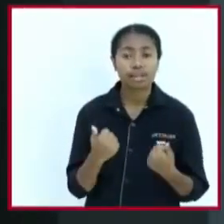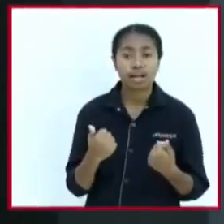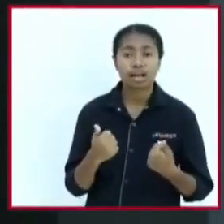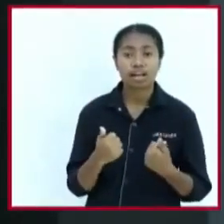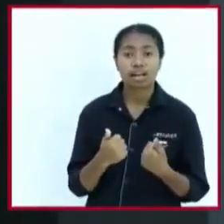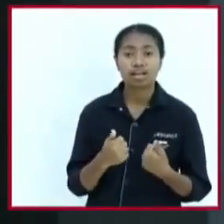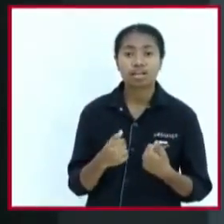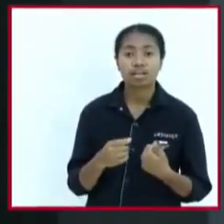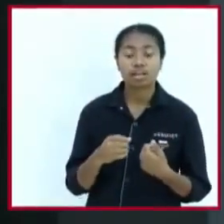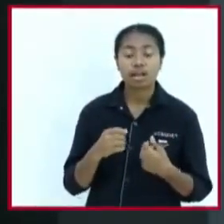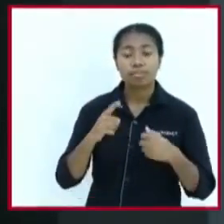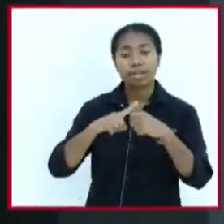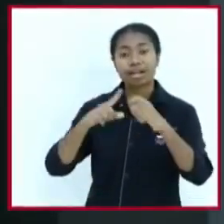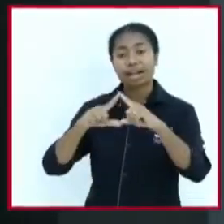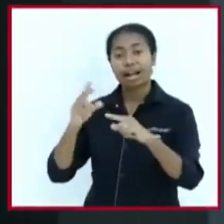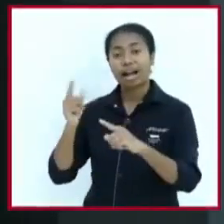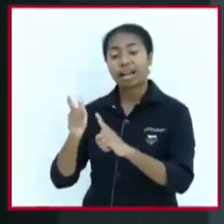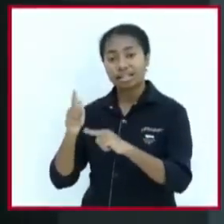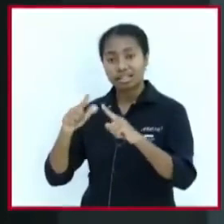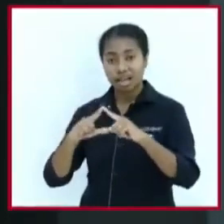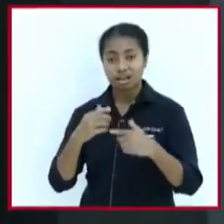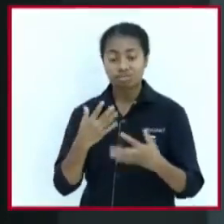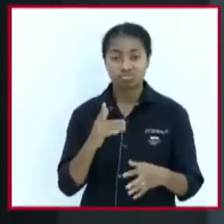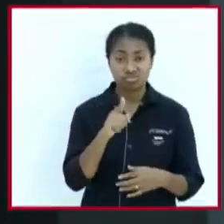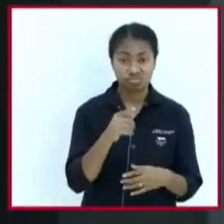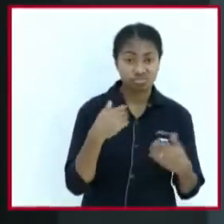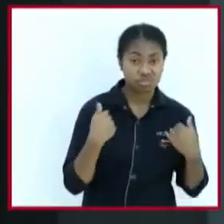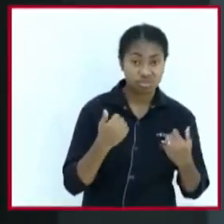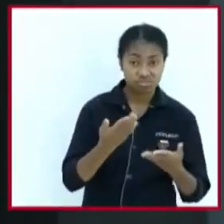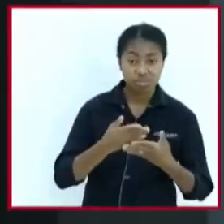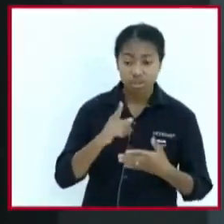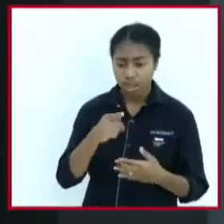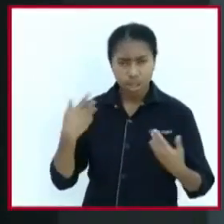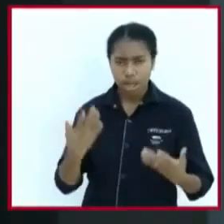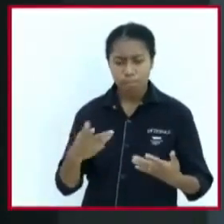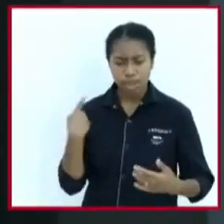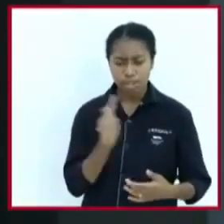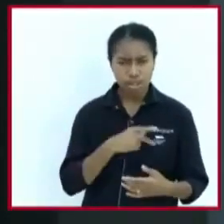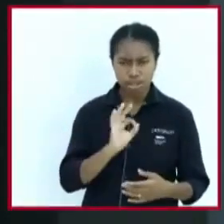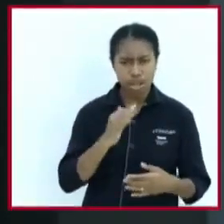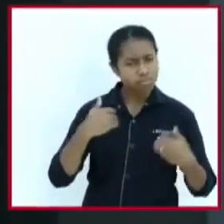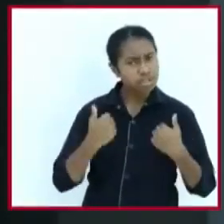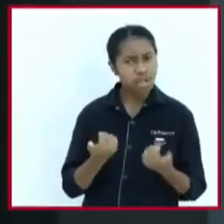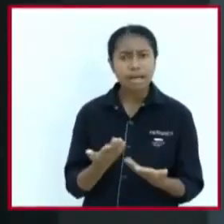untuk berkarya kalau mereka bisa lapor itu kenapa kita tidak bisa